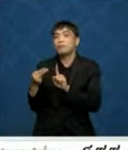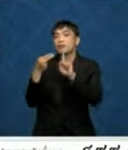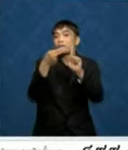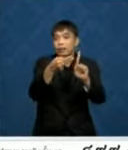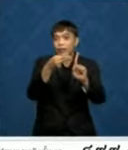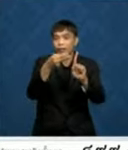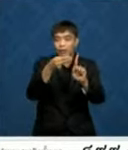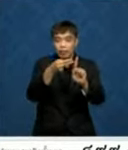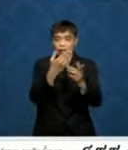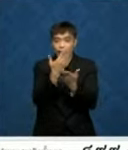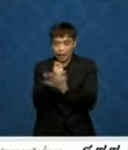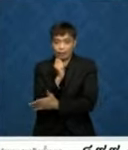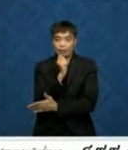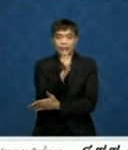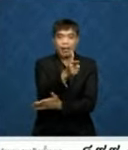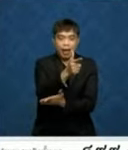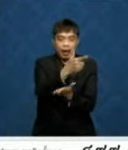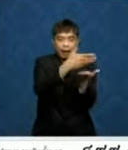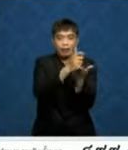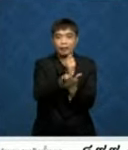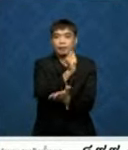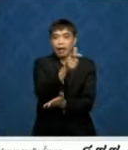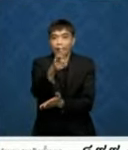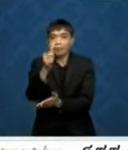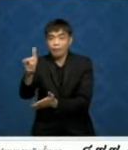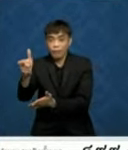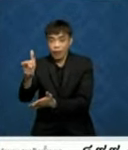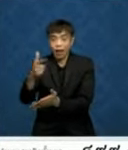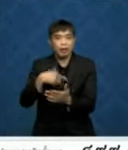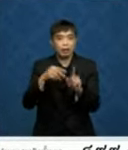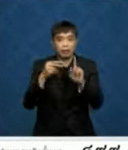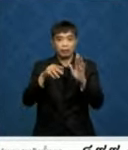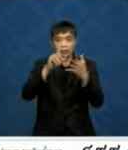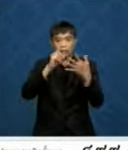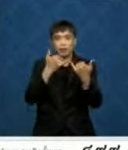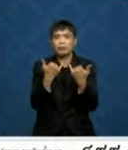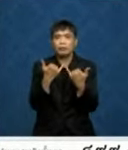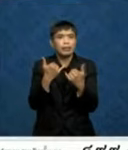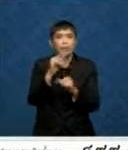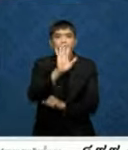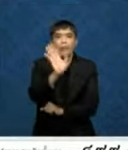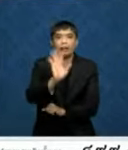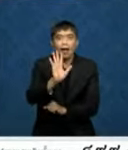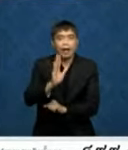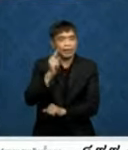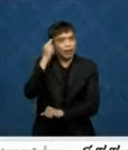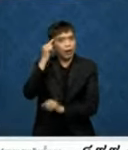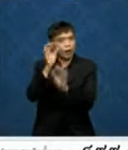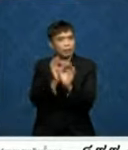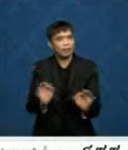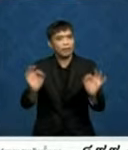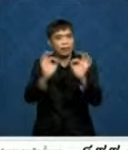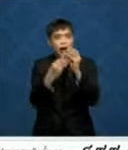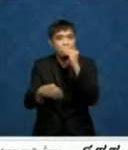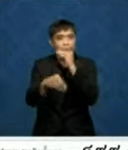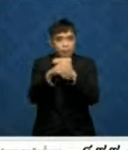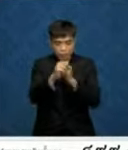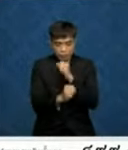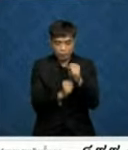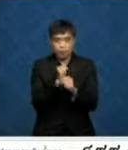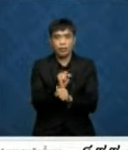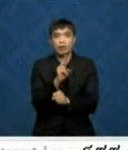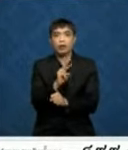ไม่ได้แจกภายในปีงบประมาณนี้แน่ๆก็ย่อมไม่มีเหตุผลและความจำเป็นใดที่จะต้องมีการออกงบประมาณเพิ่มเติมมาในปีงบประมาณ67